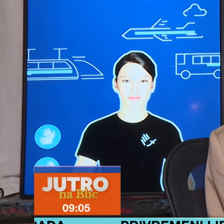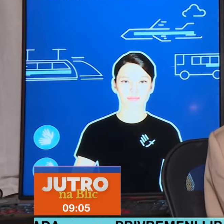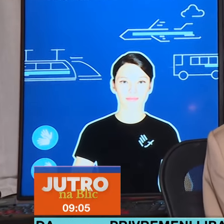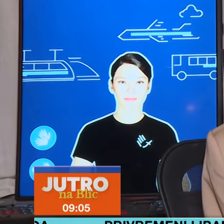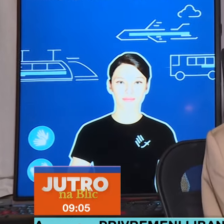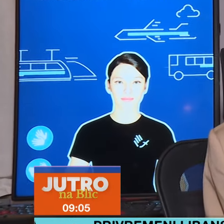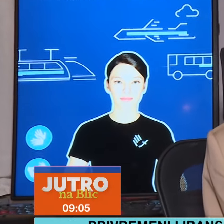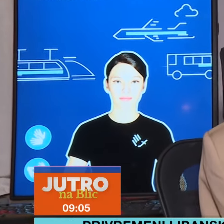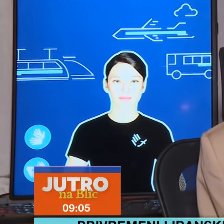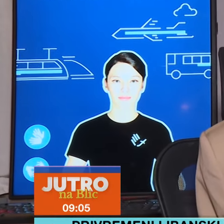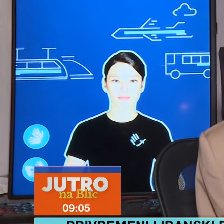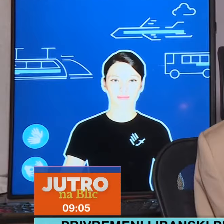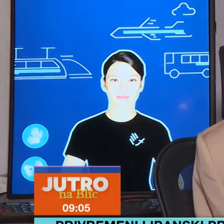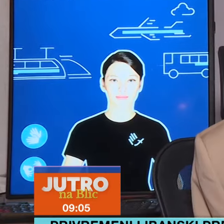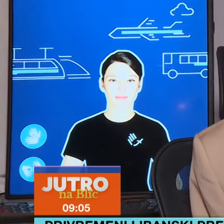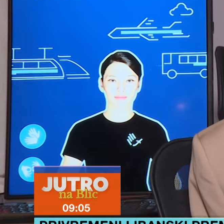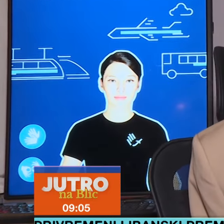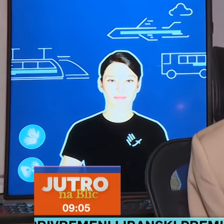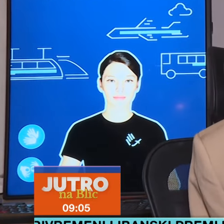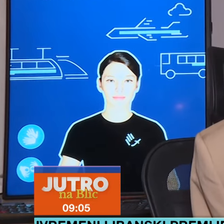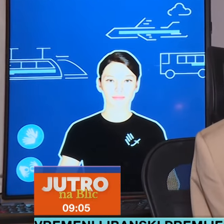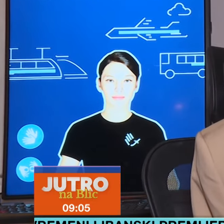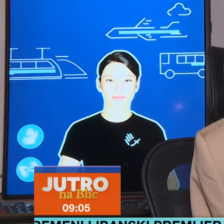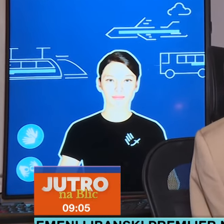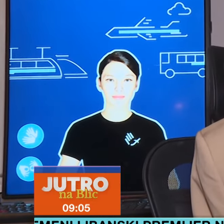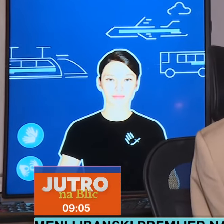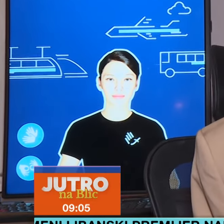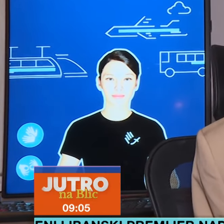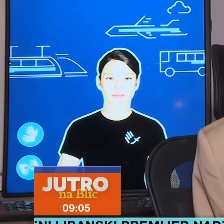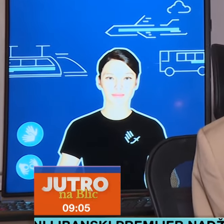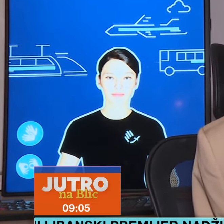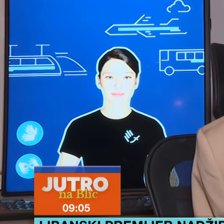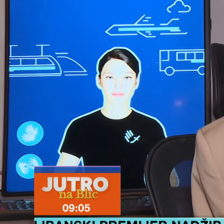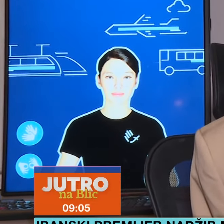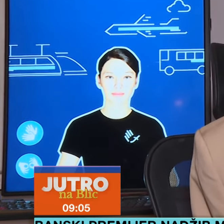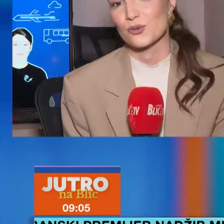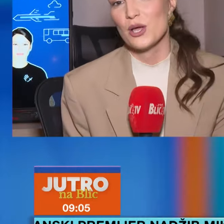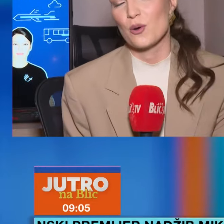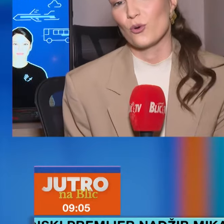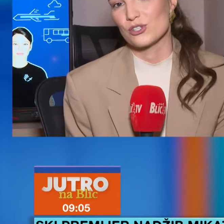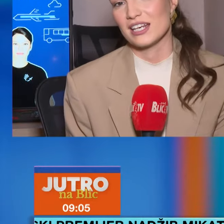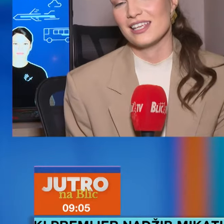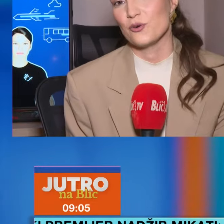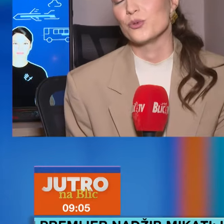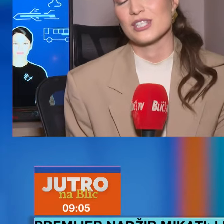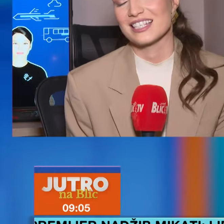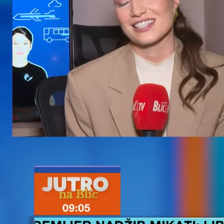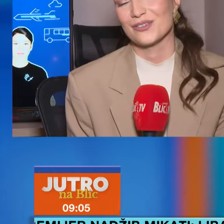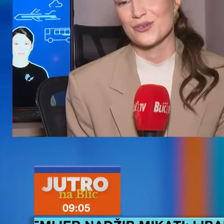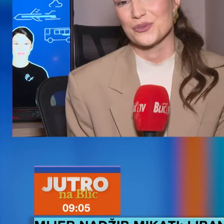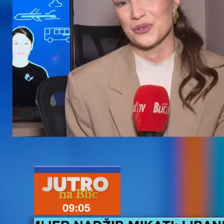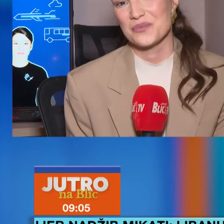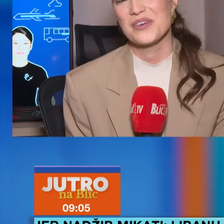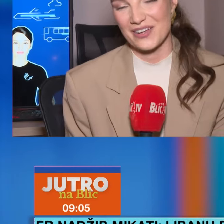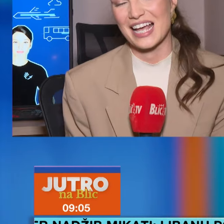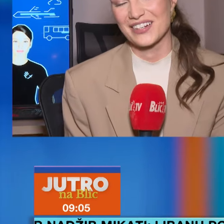realizovali i došli na ideju da naprave ovakav jedan startup, imali samo 23 godine kad su počeli i upustili se